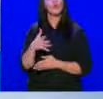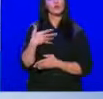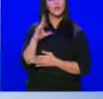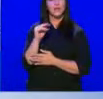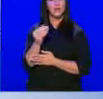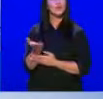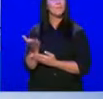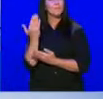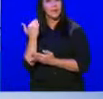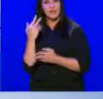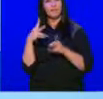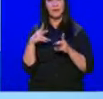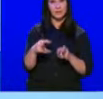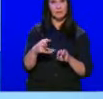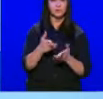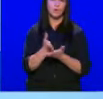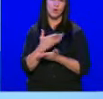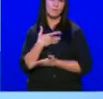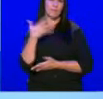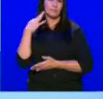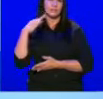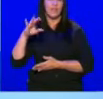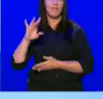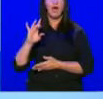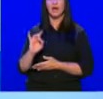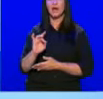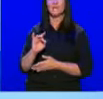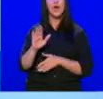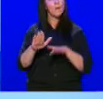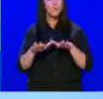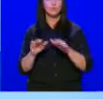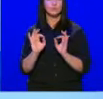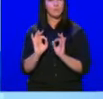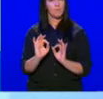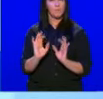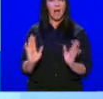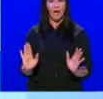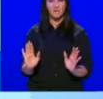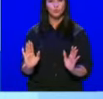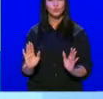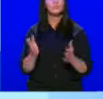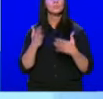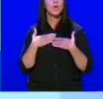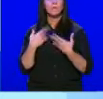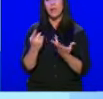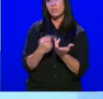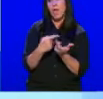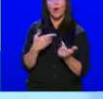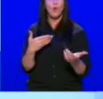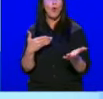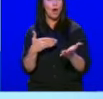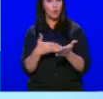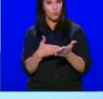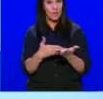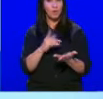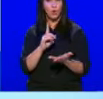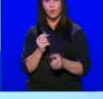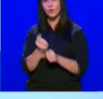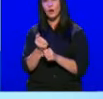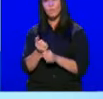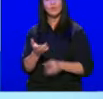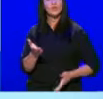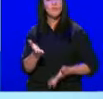да кажа преди прекъсването, е, че според мен президентът Радев постъпи правилно. И има няколко аргумента, които